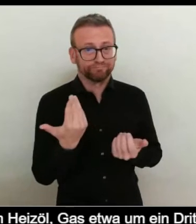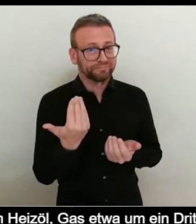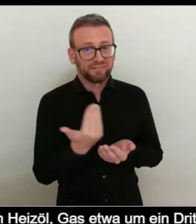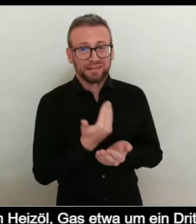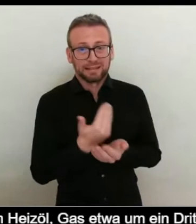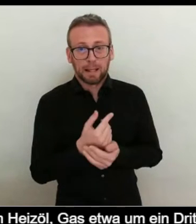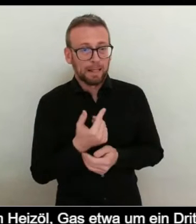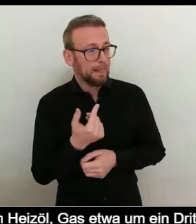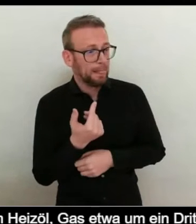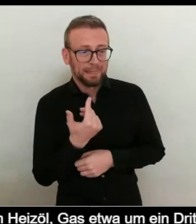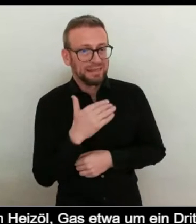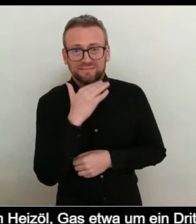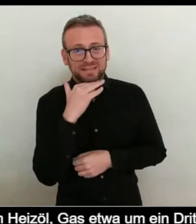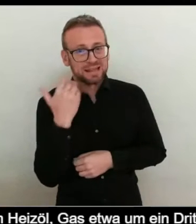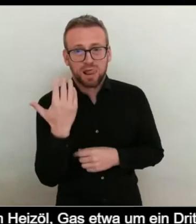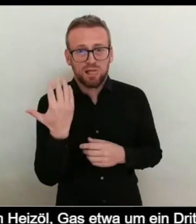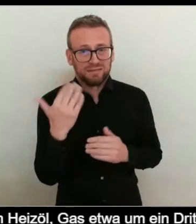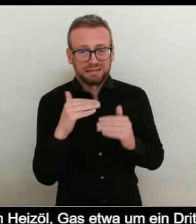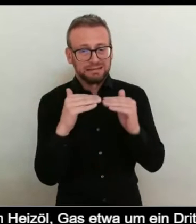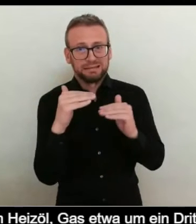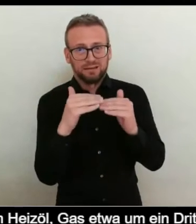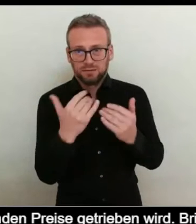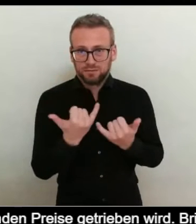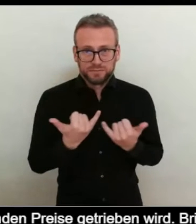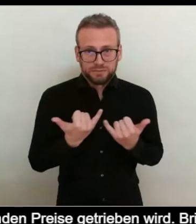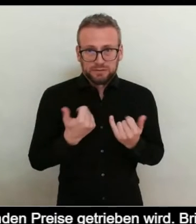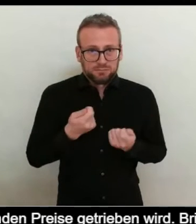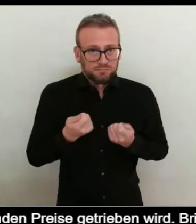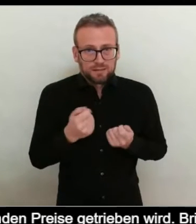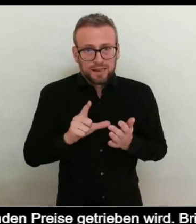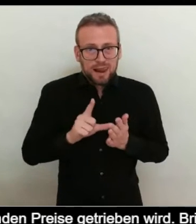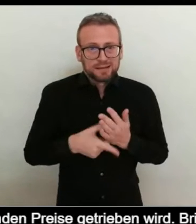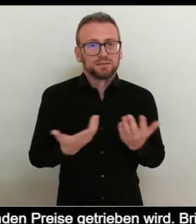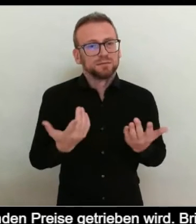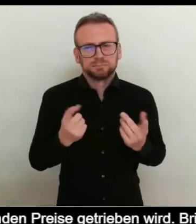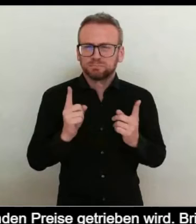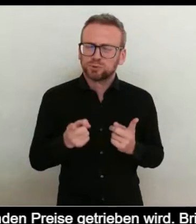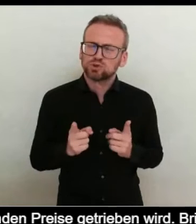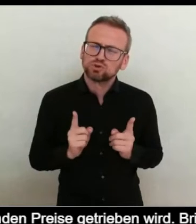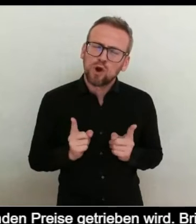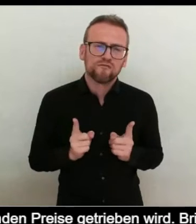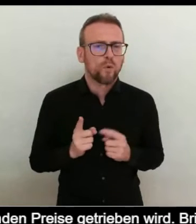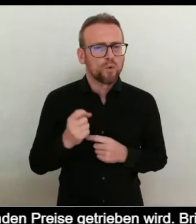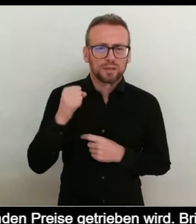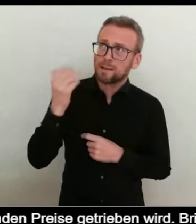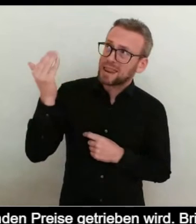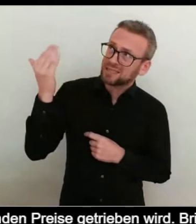aufwirft. Eine warme Wohnung darf nicht zur neuen sozialen Frage werden. Schnelles Handeln ist gefordert.